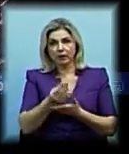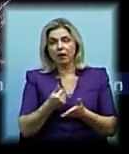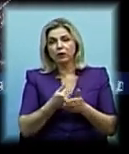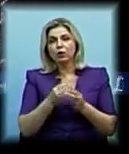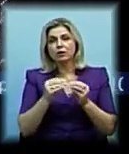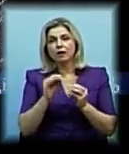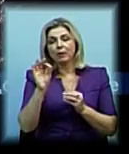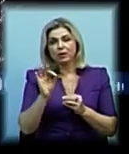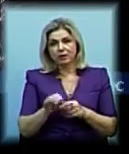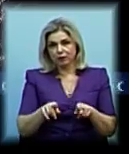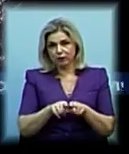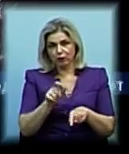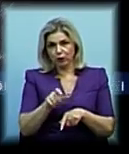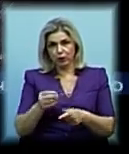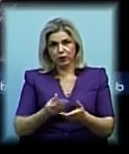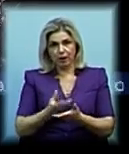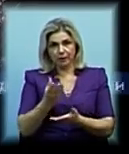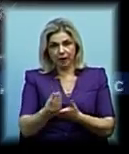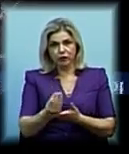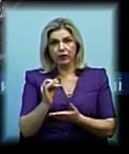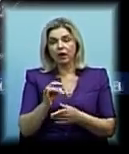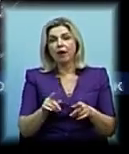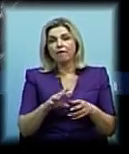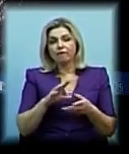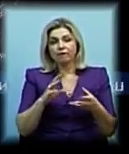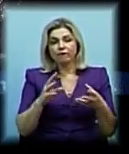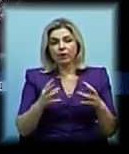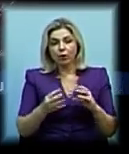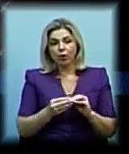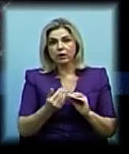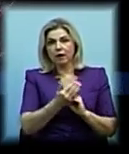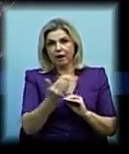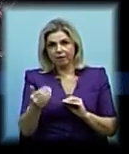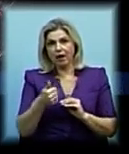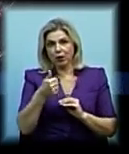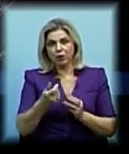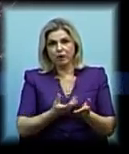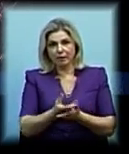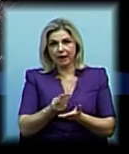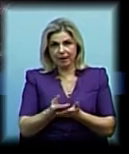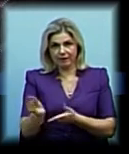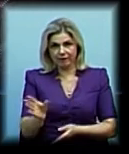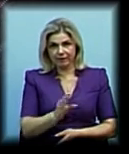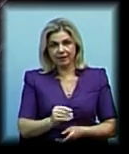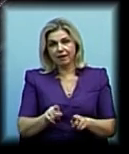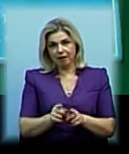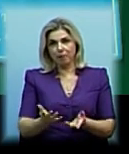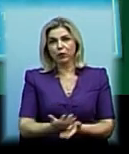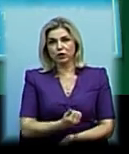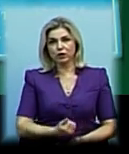все равно люди оплачивают. И выходит, они, ну, хорошие плательщики все, а так